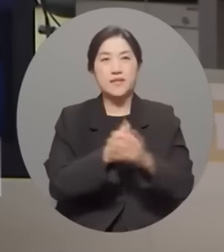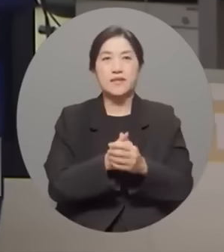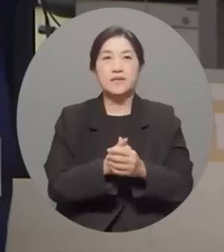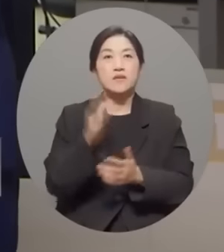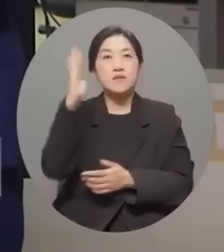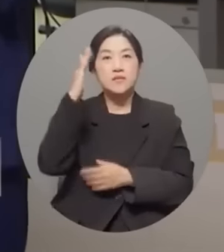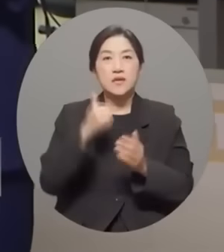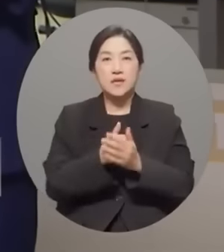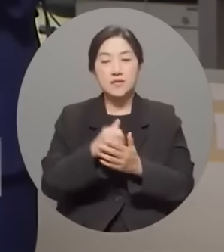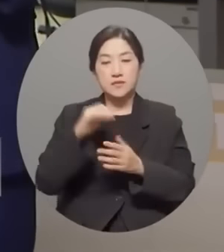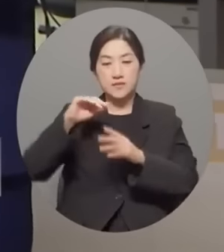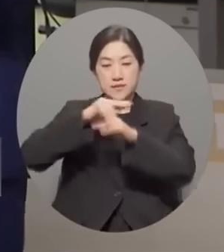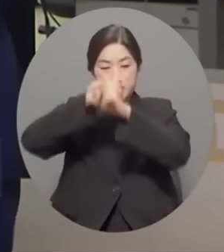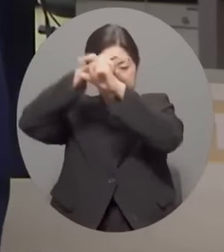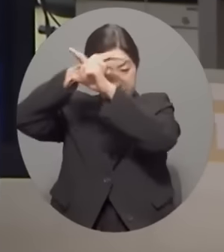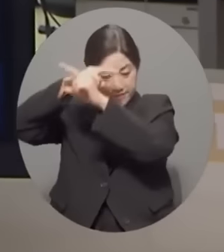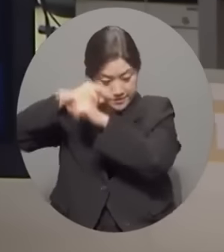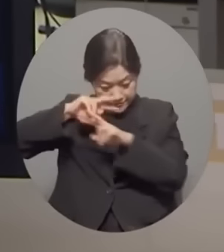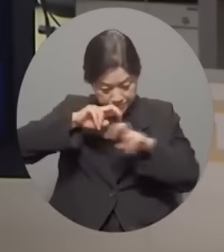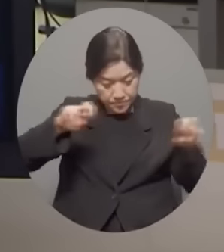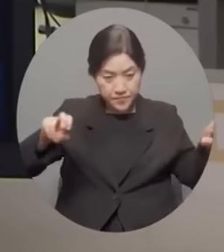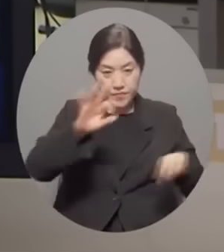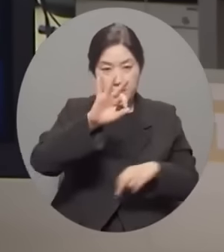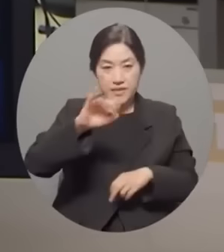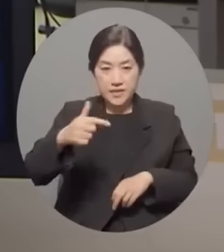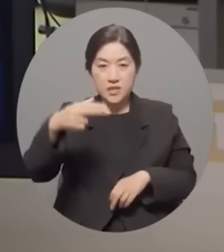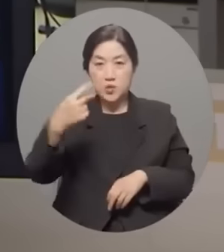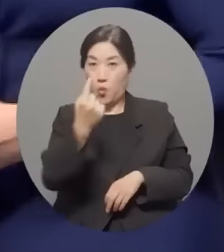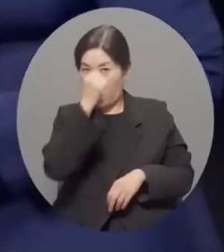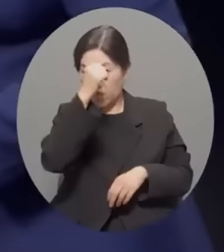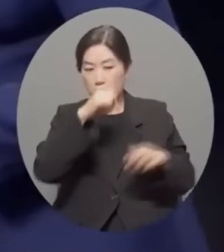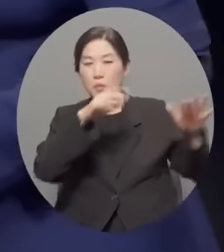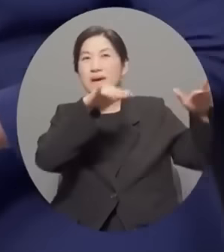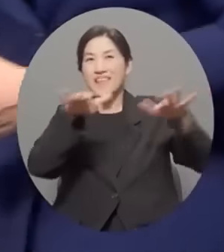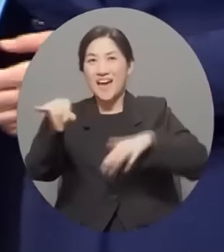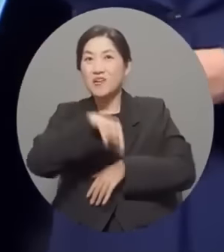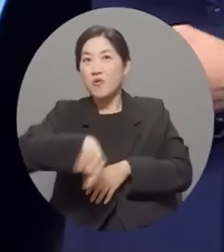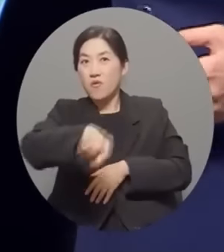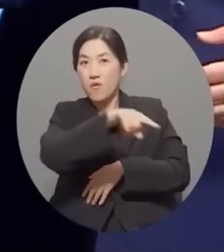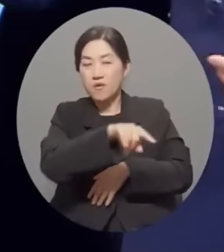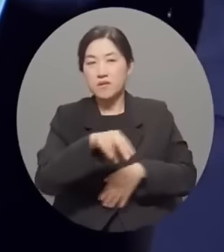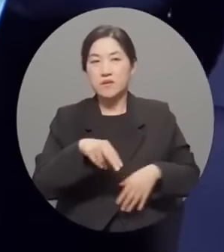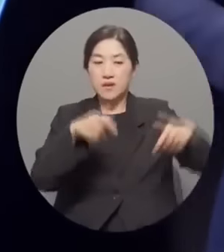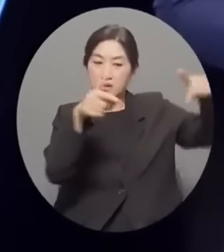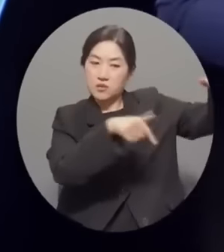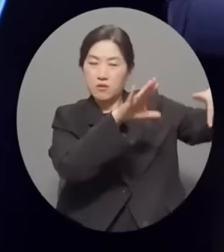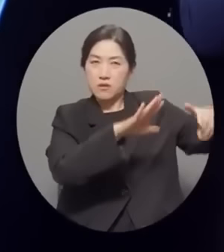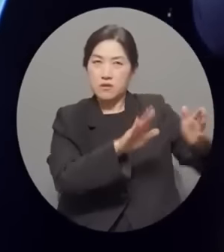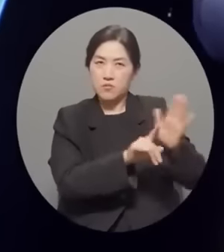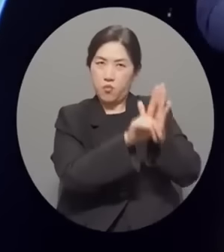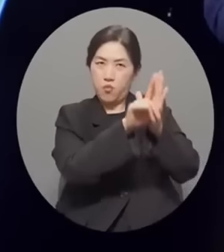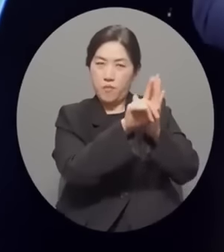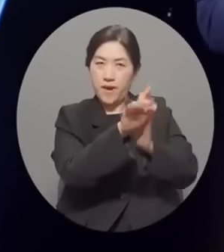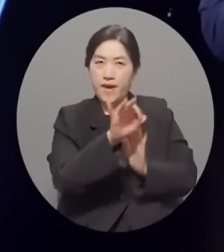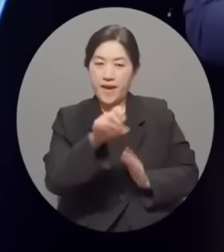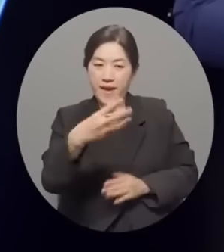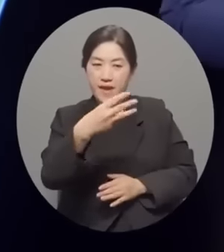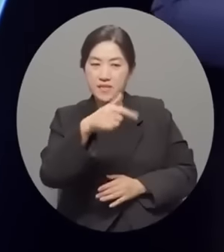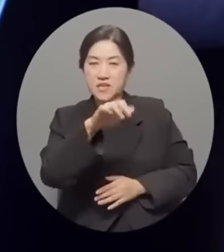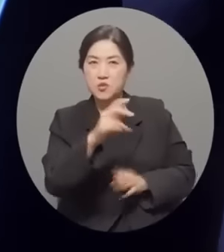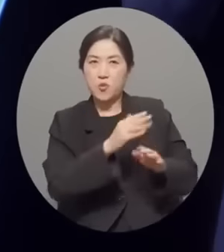최근 인공위성이 분석한 인도양의 수온입니다. 서인도양이 특히 높은데 엘니뇨 막바지에 잘